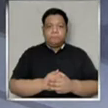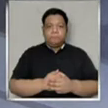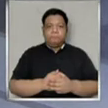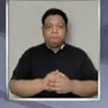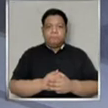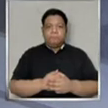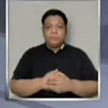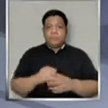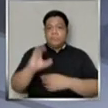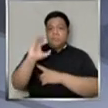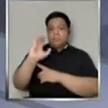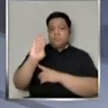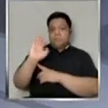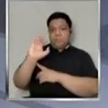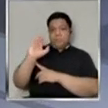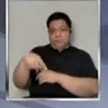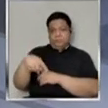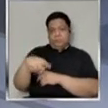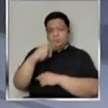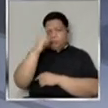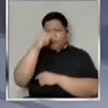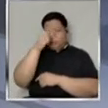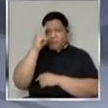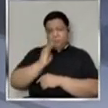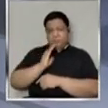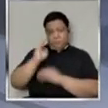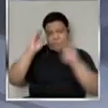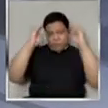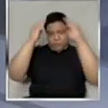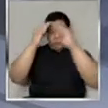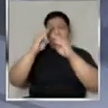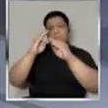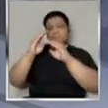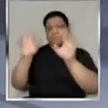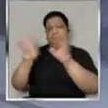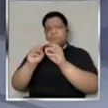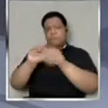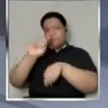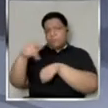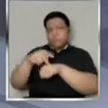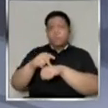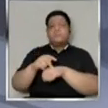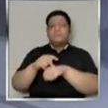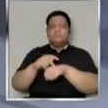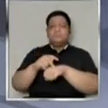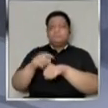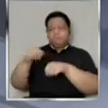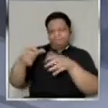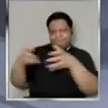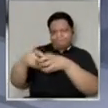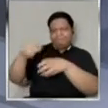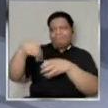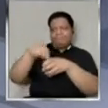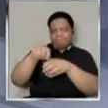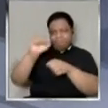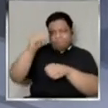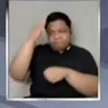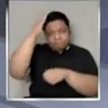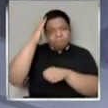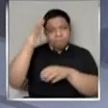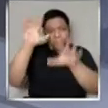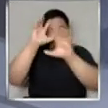Catholic Bishops Conference of the Philippines Committee on Basic Ecclesial Communities sa mga panawagan kay Pangulong Duterte para i-veto